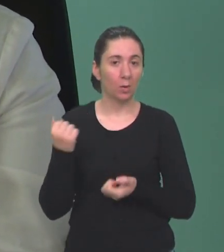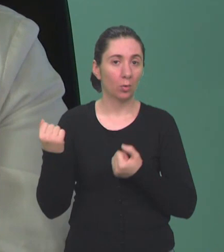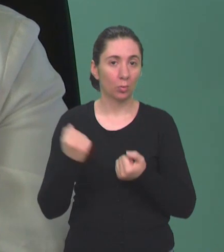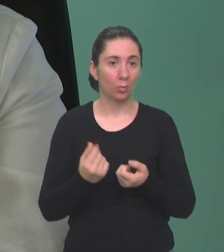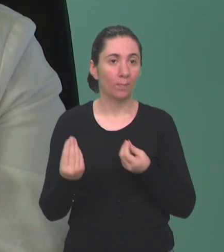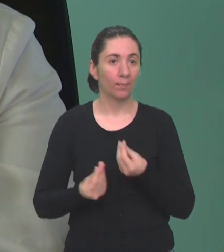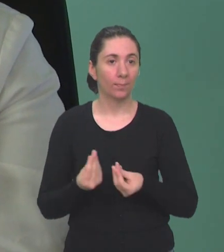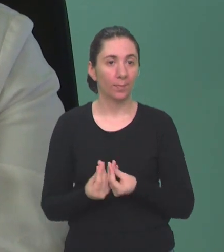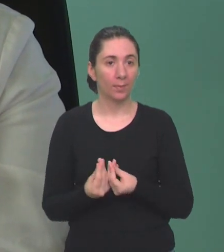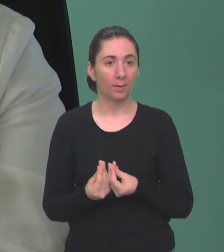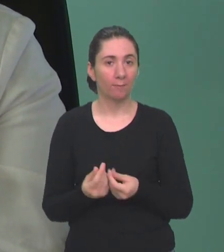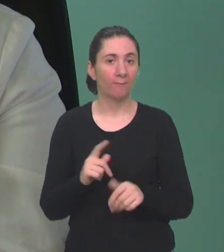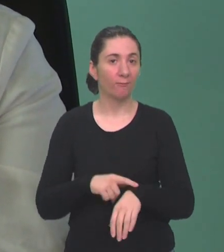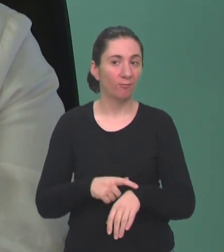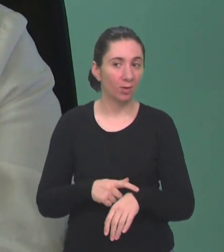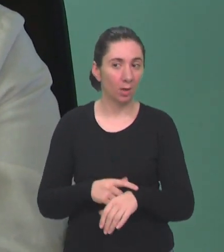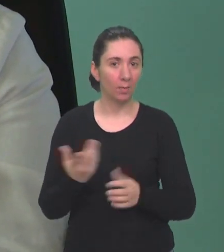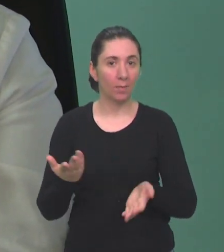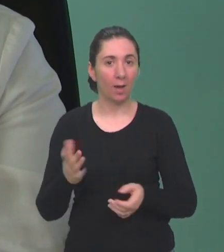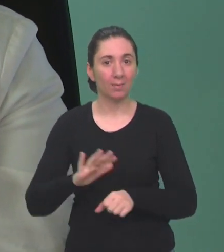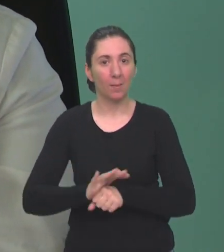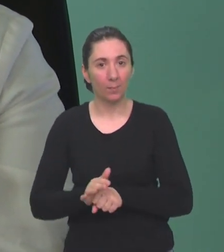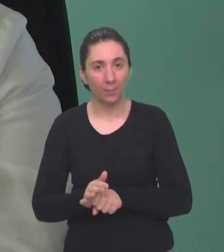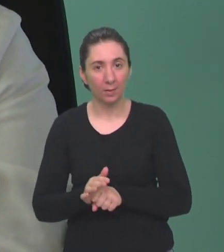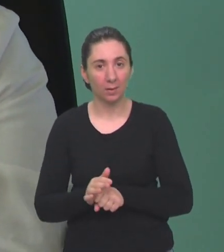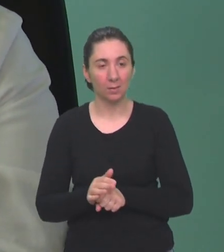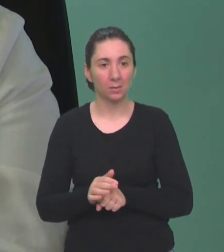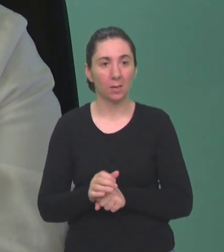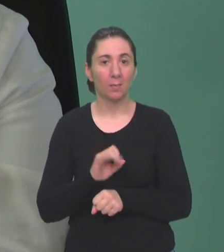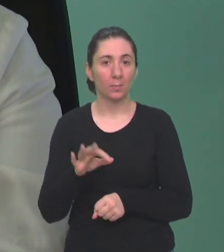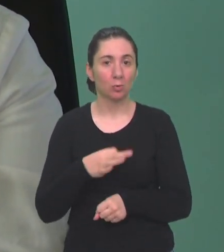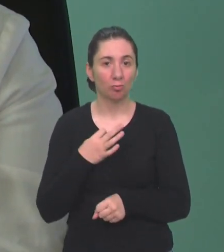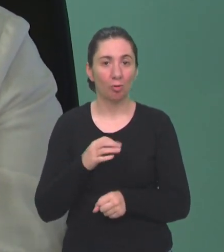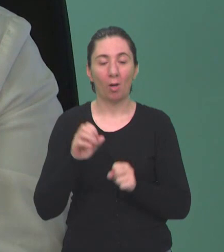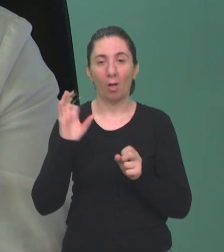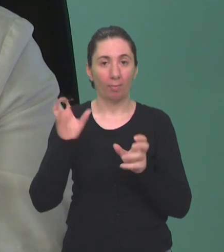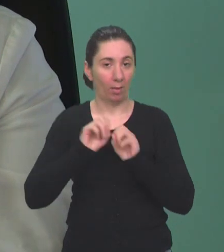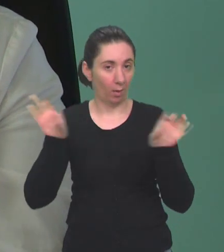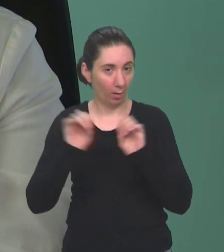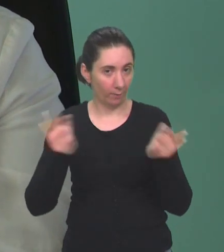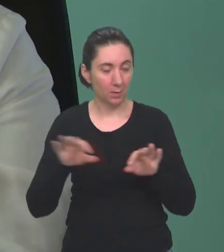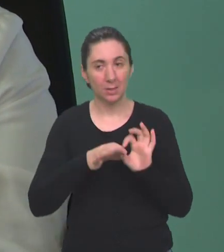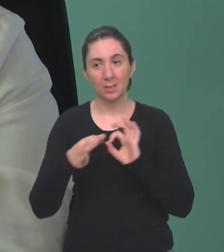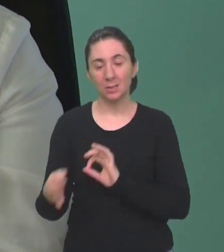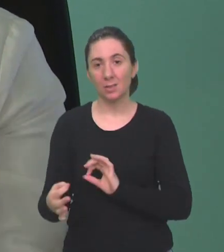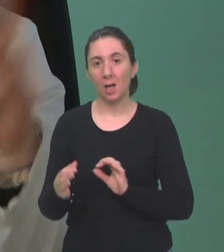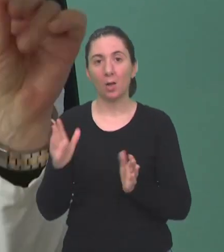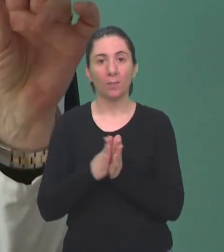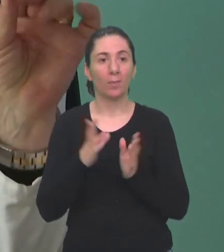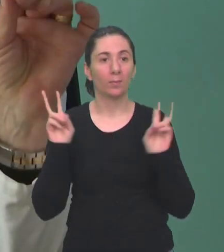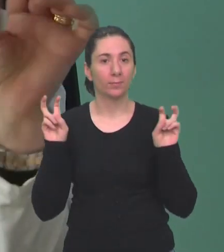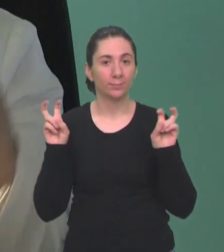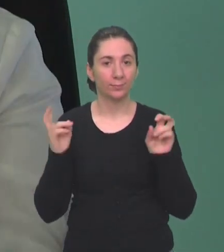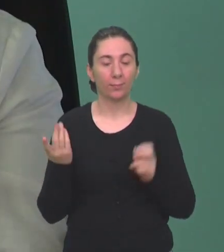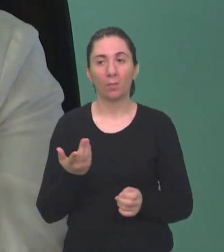donosi određeno vrijeme, kada je i pritisak od strane bez uvrede medija, kada se stalno na neki način, reklo bi